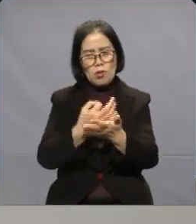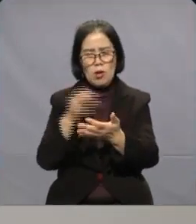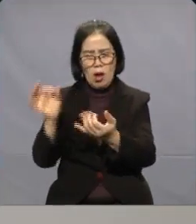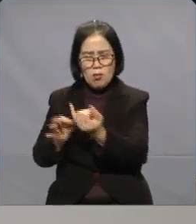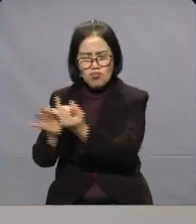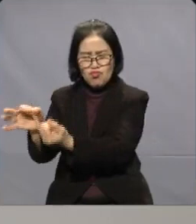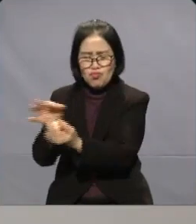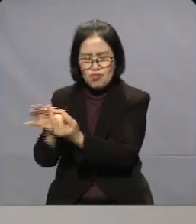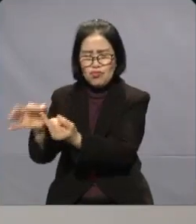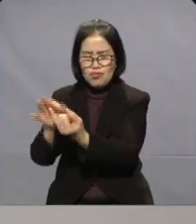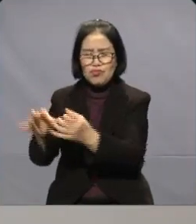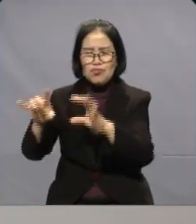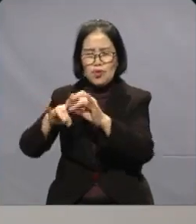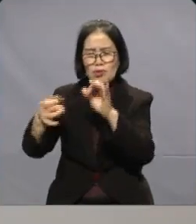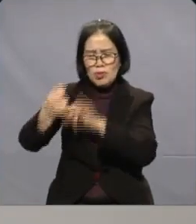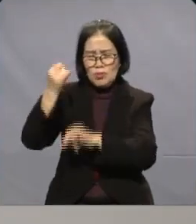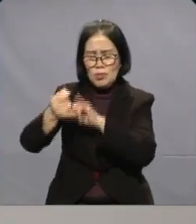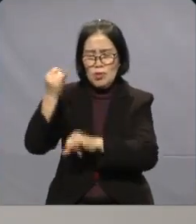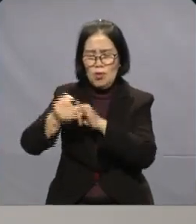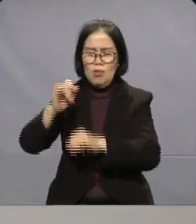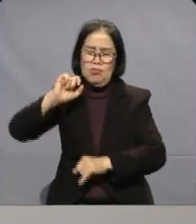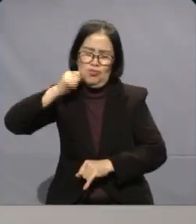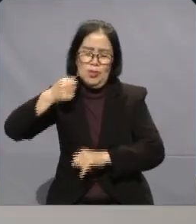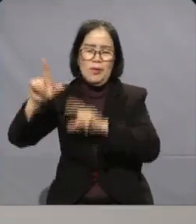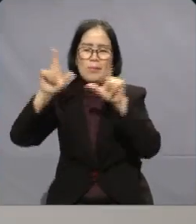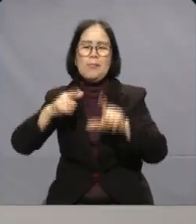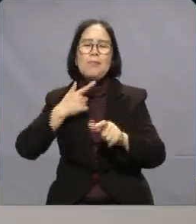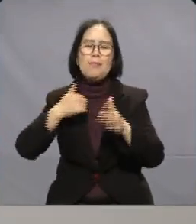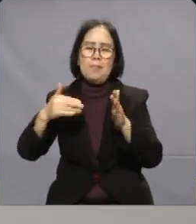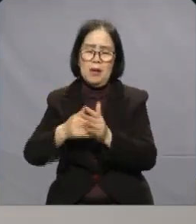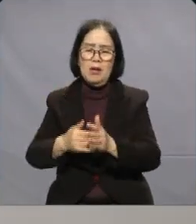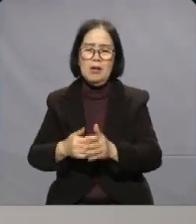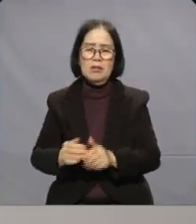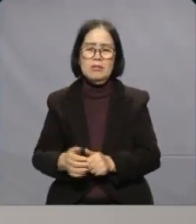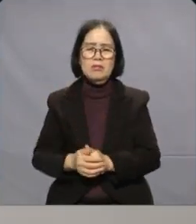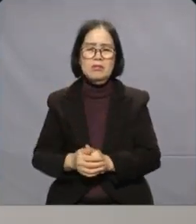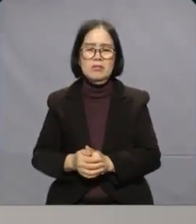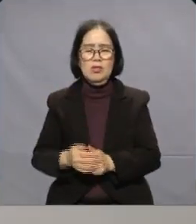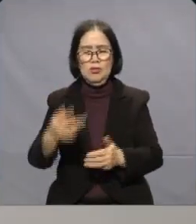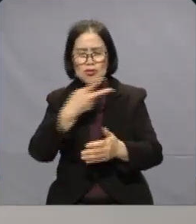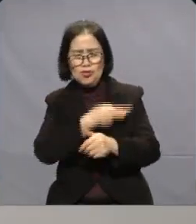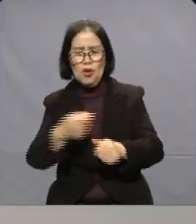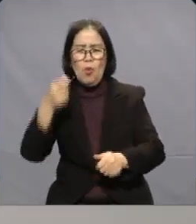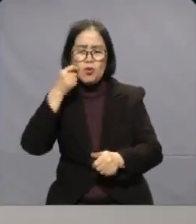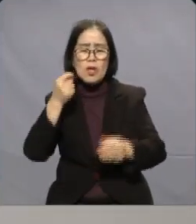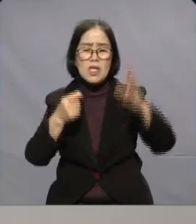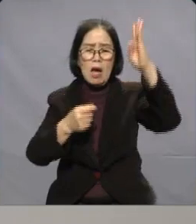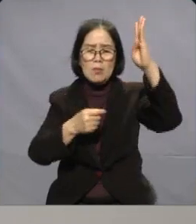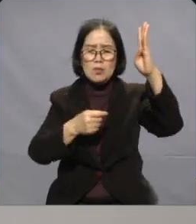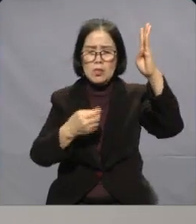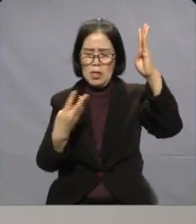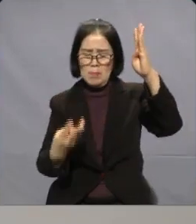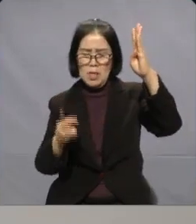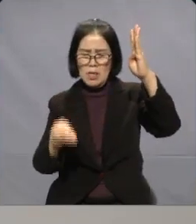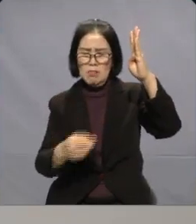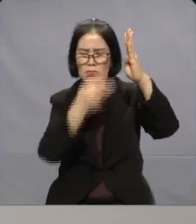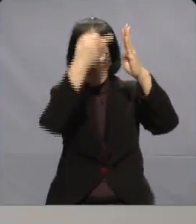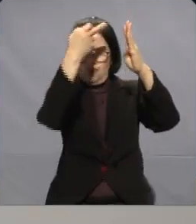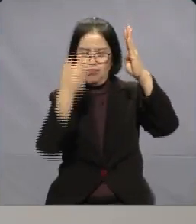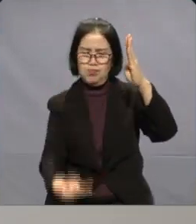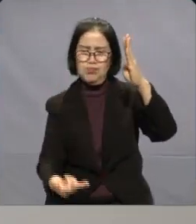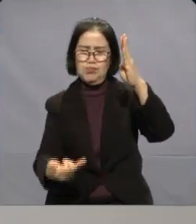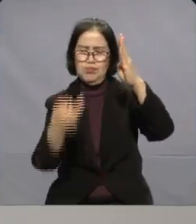보내느라 전기세마저 밀리는 궁핍한 생활을 했고 수영도 할 줄 모르면서 4m 높이에서 3m 깊이 계곡으로